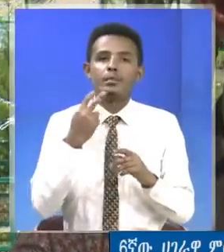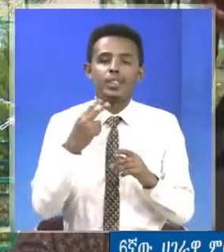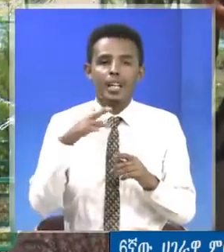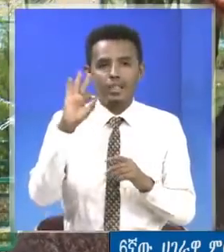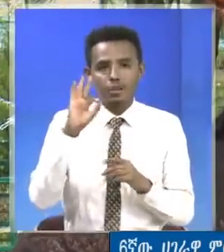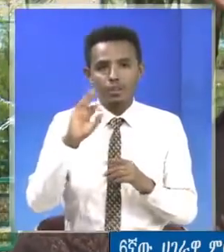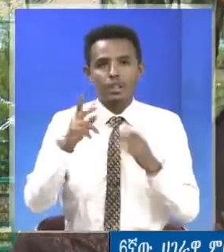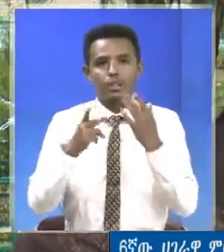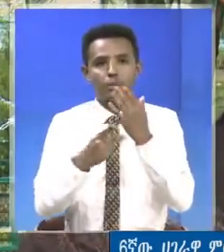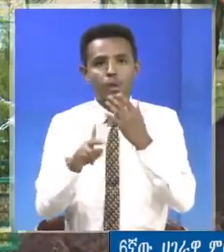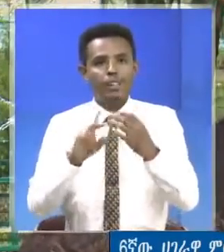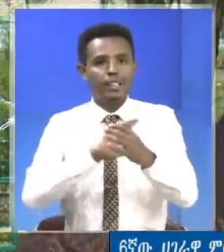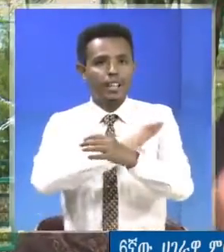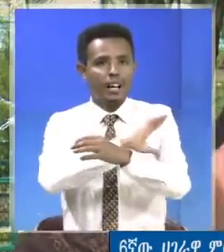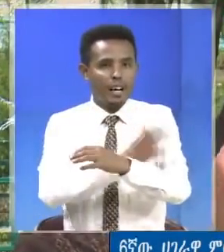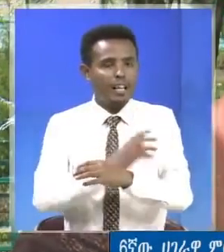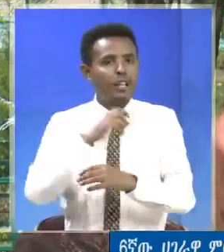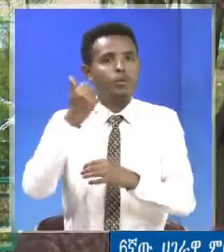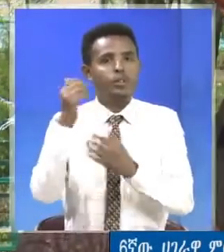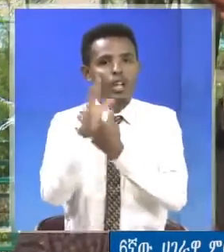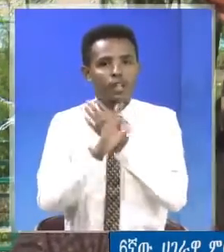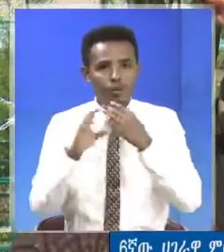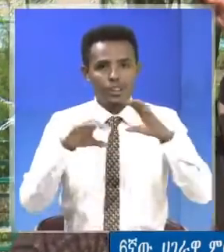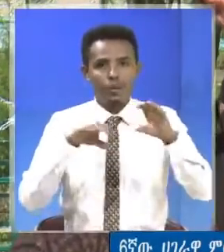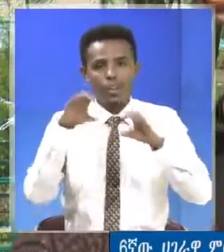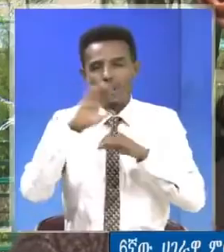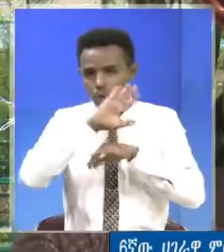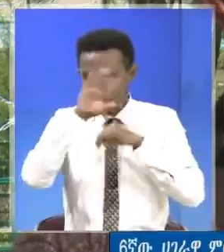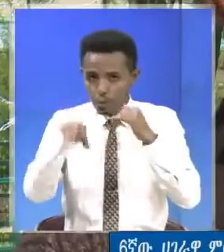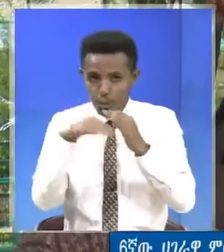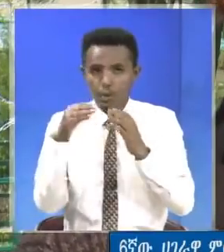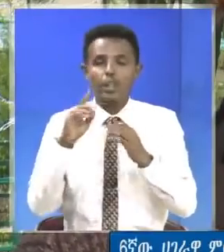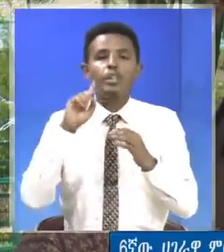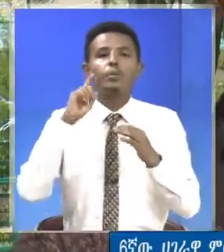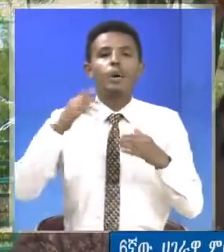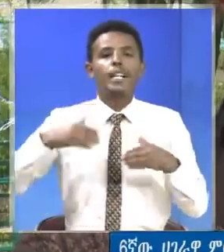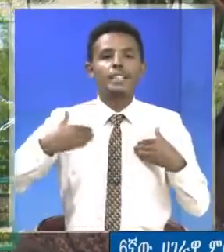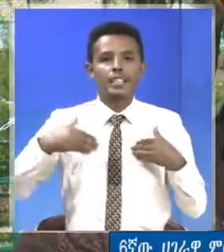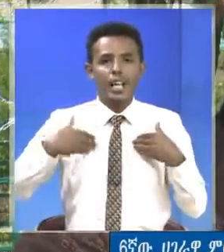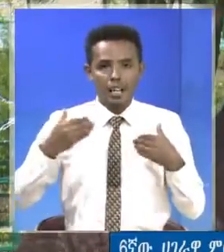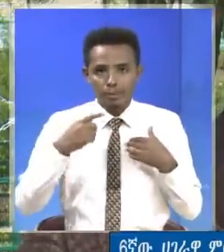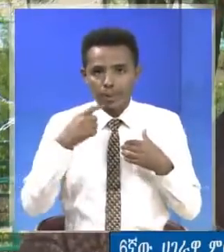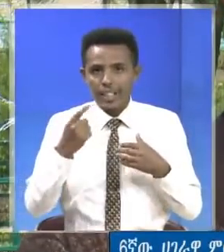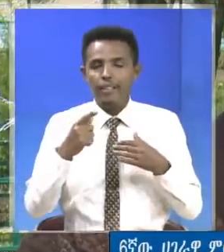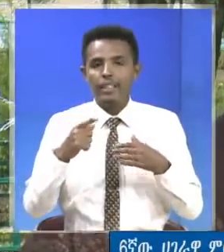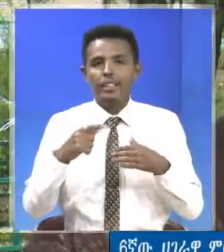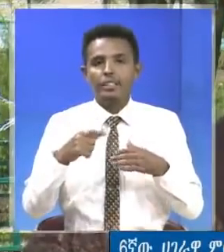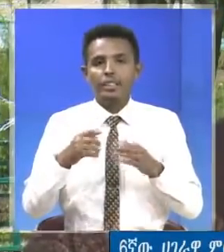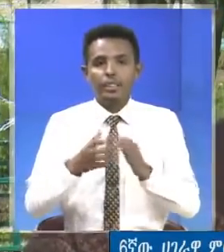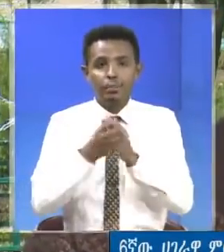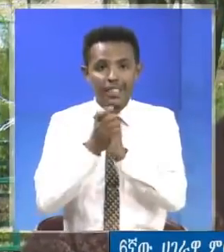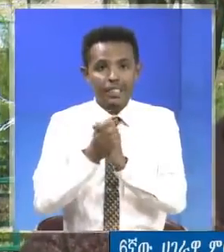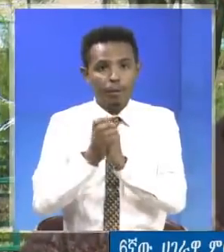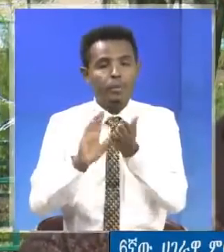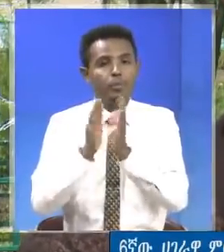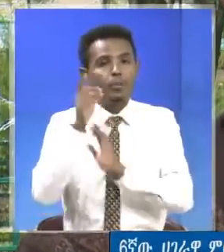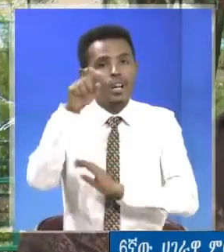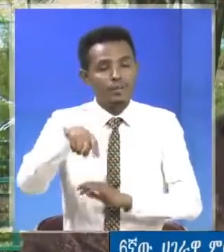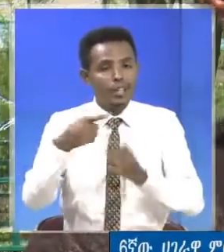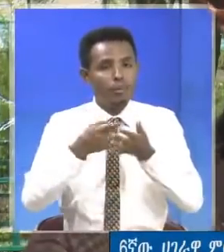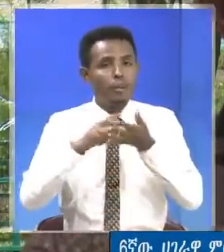ኃይል ልክ ሌሎች ሀገሮች እንደሚያደርጉት ሁሉ እንኳን ደስ አለህ ኮንግራጁሌሽን ብለን የምንጨባበጥ መሆን አለበት። ይሄ ማለት ምንድን